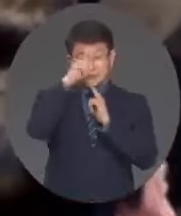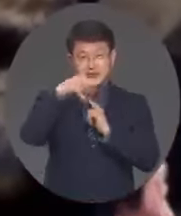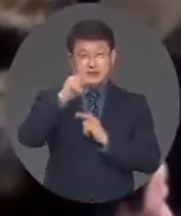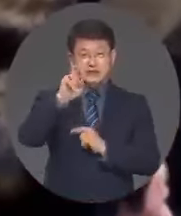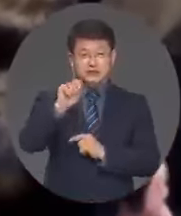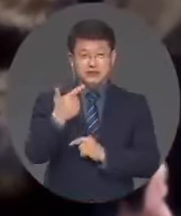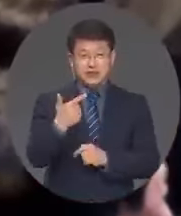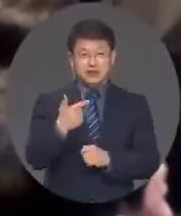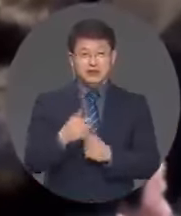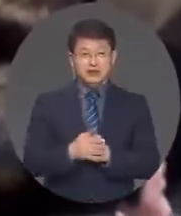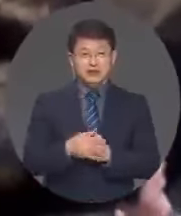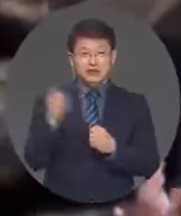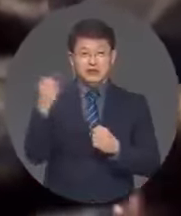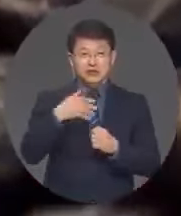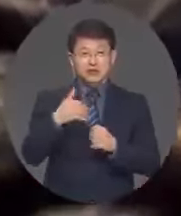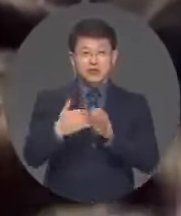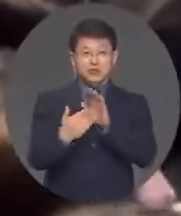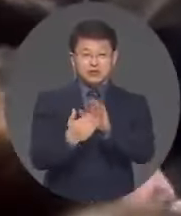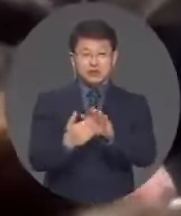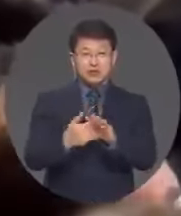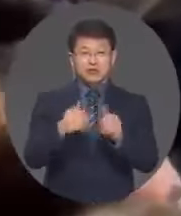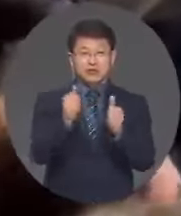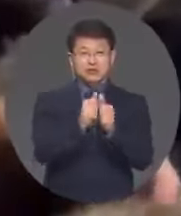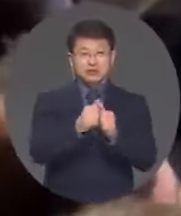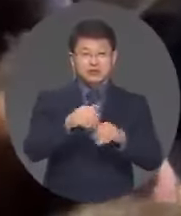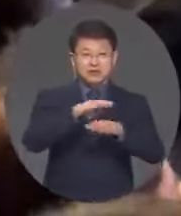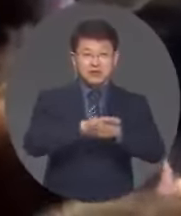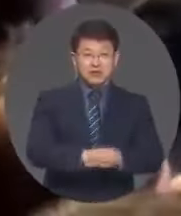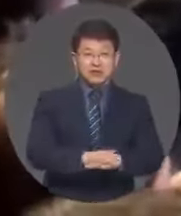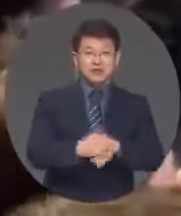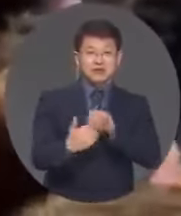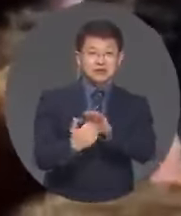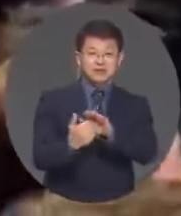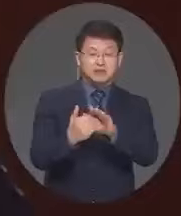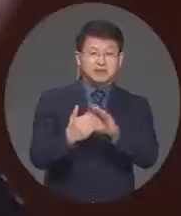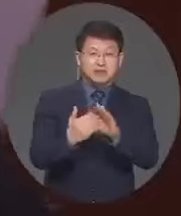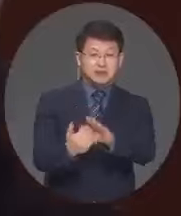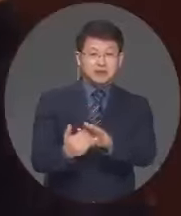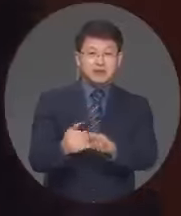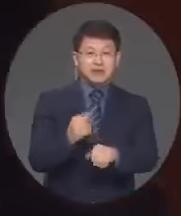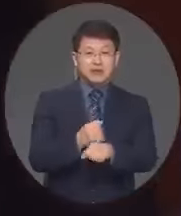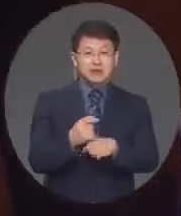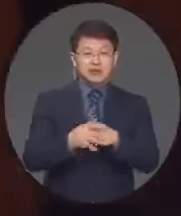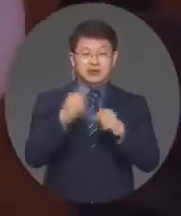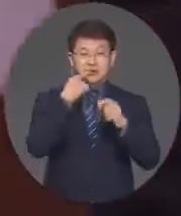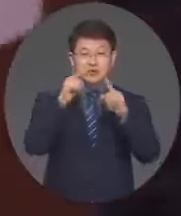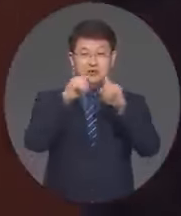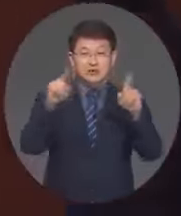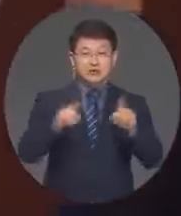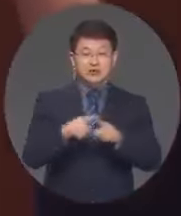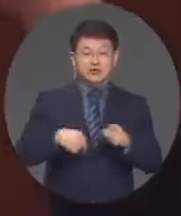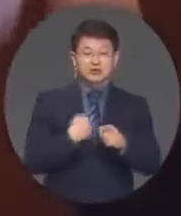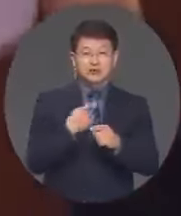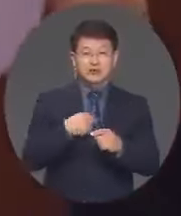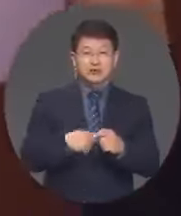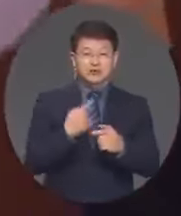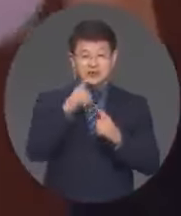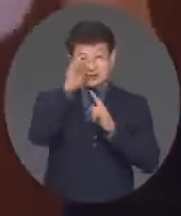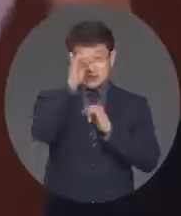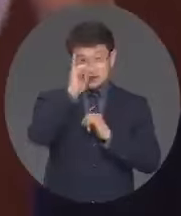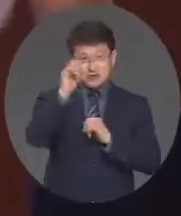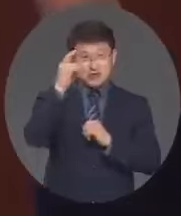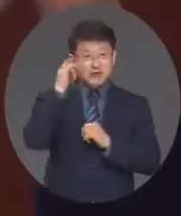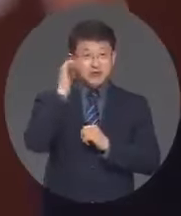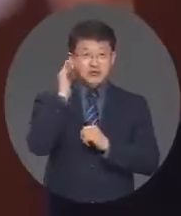이승만! 그러자 경호원들이 급히 남성의 팔을 누르며 제지합니다. 종이에는 독재자 이승만 대통령을